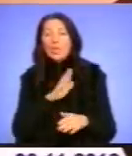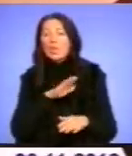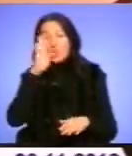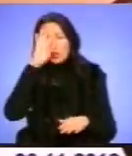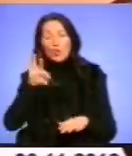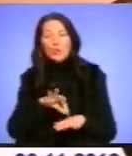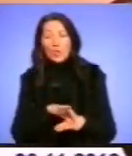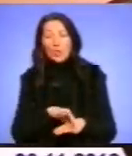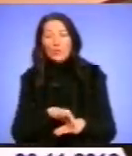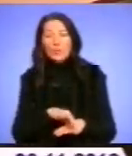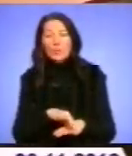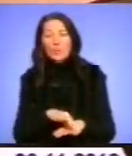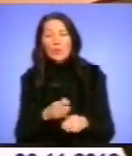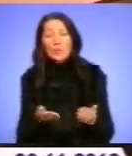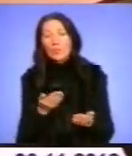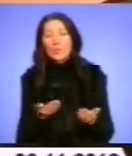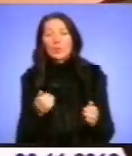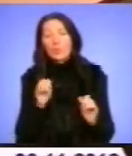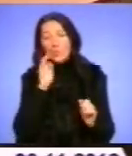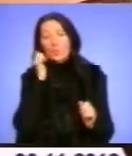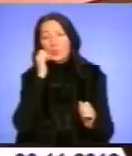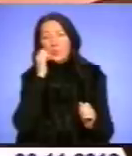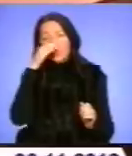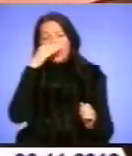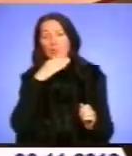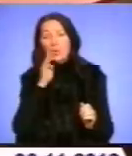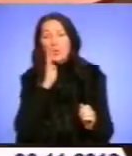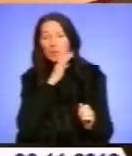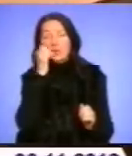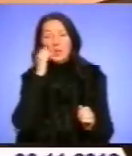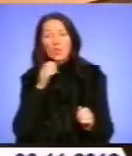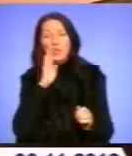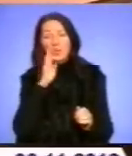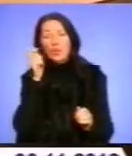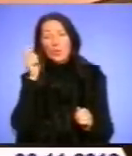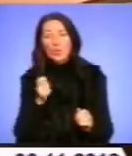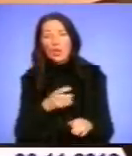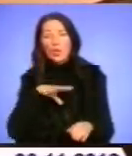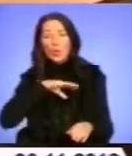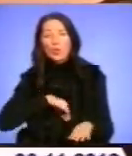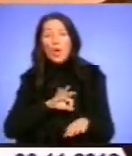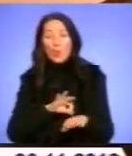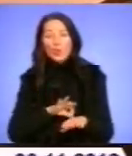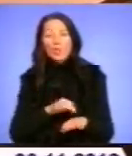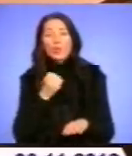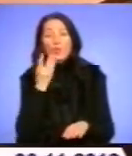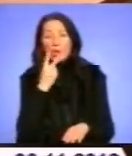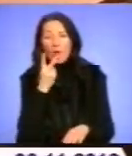чоловіків, хіба батьки вже старенькі, жіночки приїжджають, і душа болить тоді, коли бачиш, що